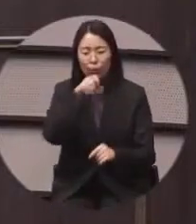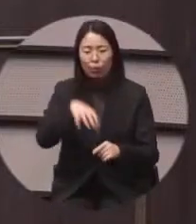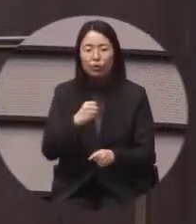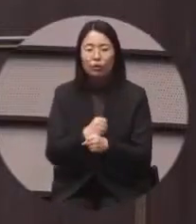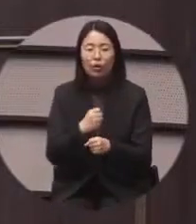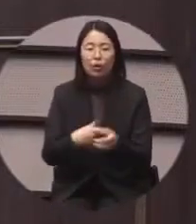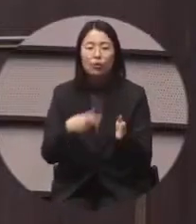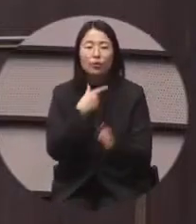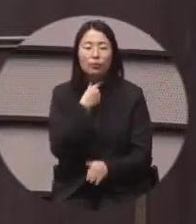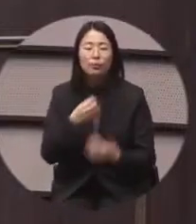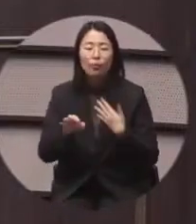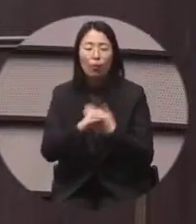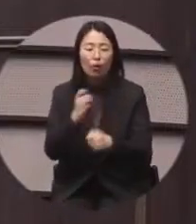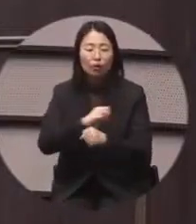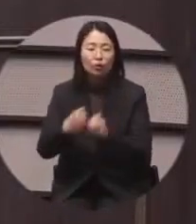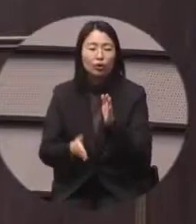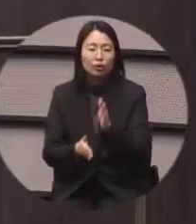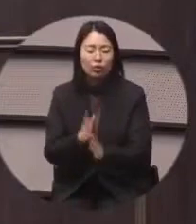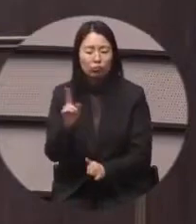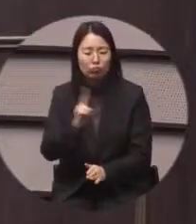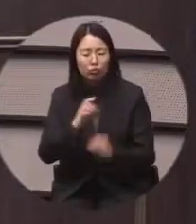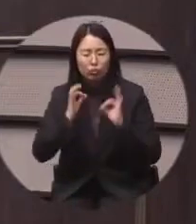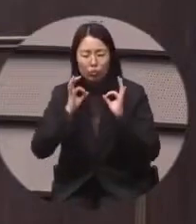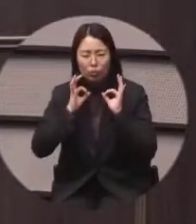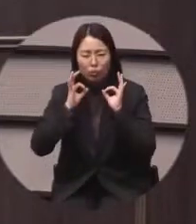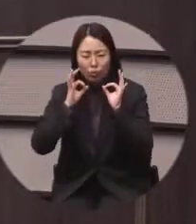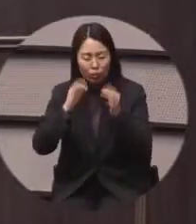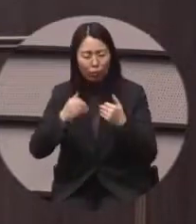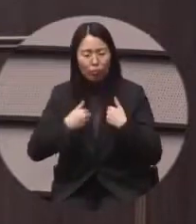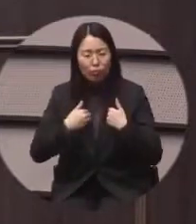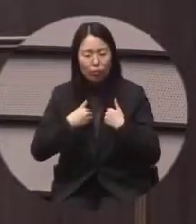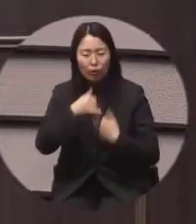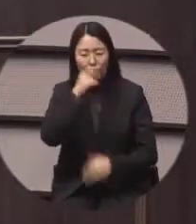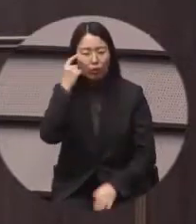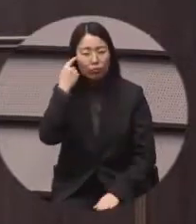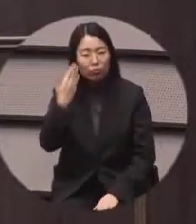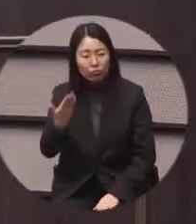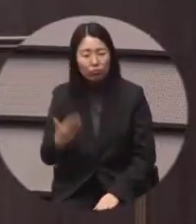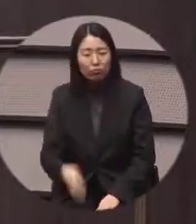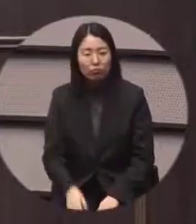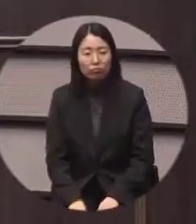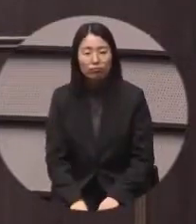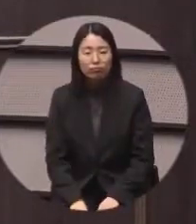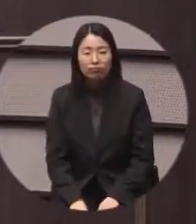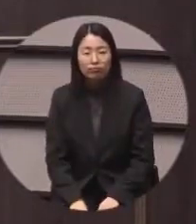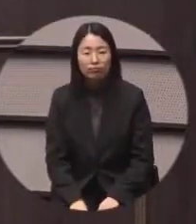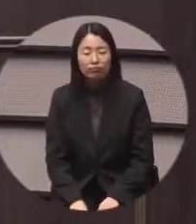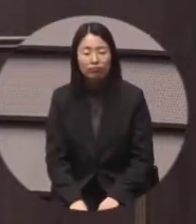살아가려면 광주시에 어떠한 행정적 노력이 필요하다고 생각하십니까?